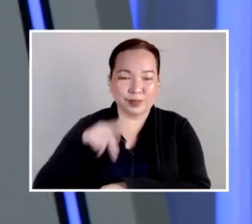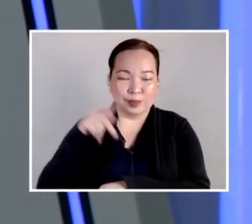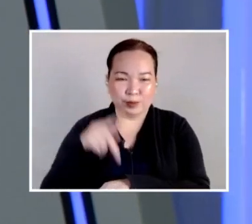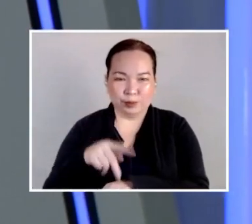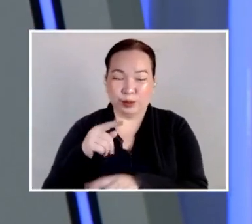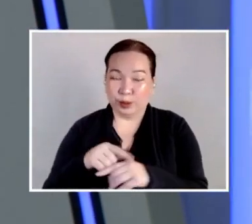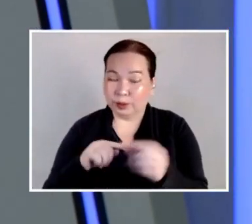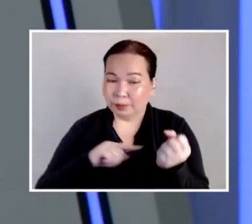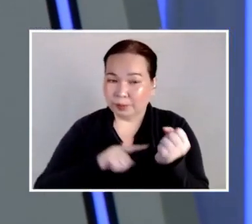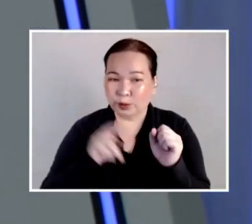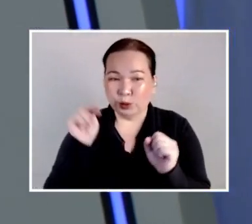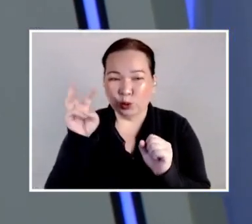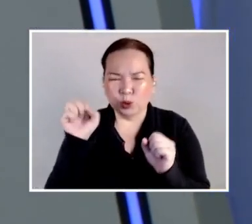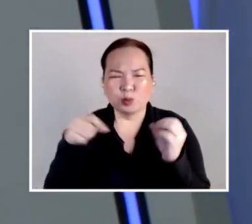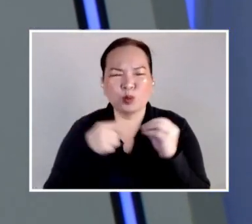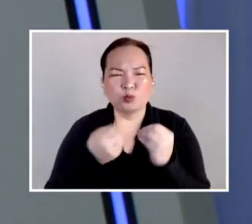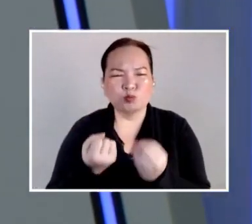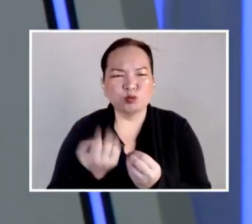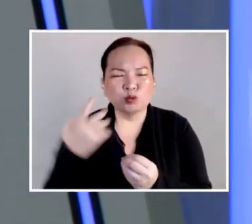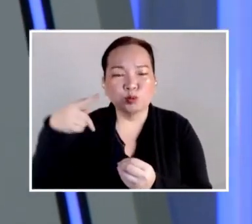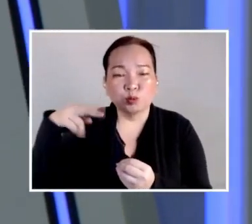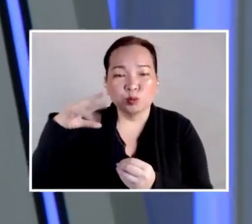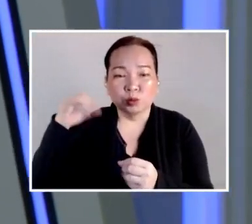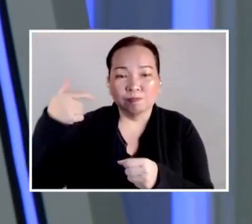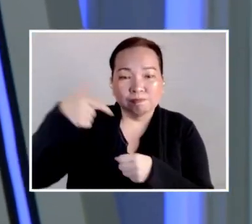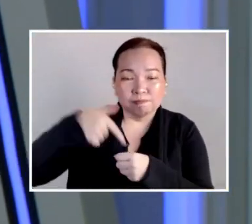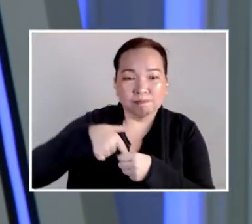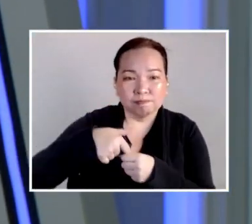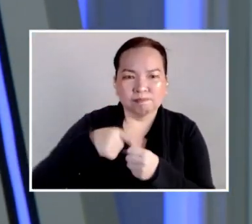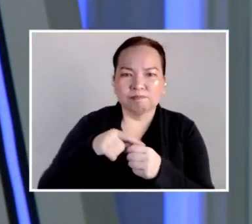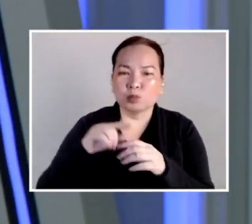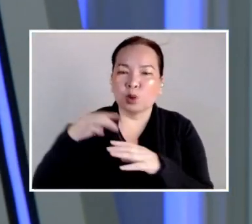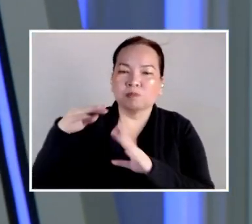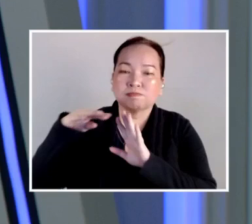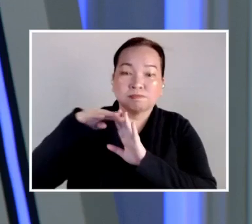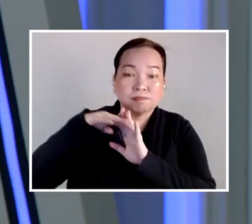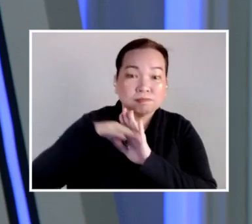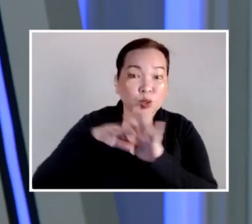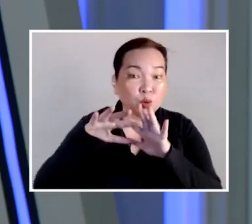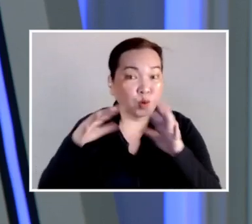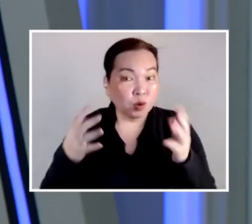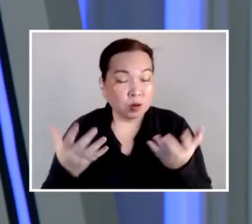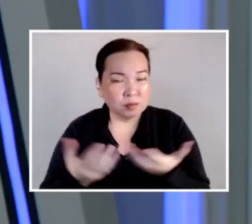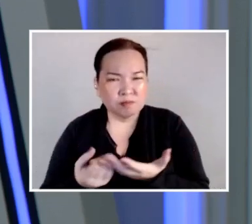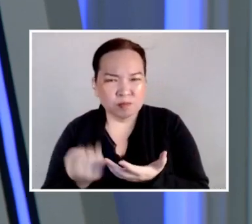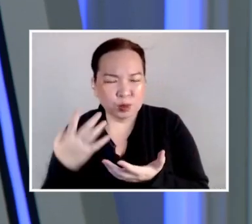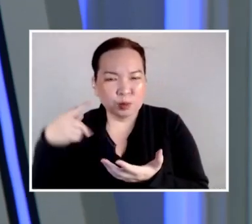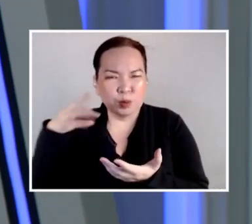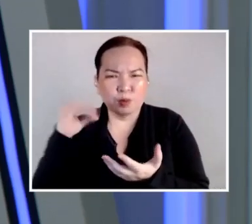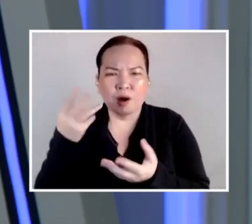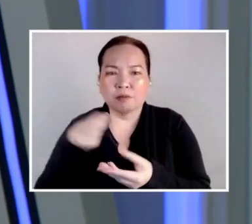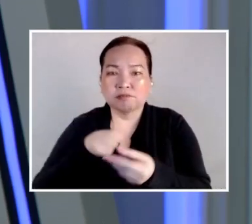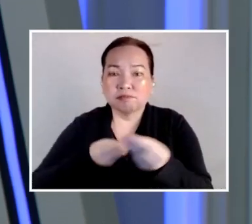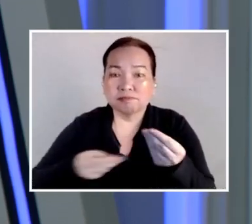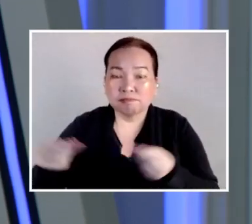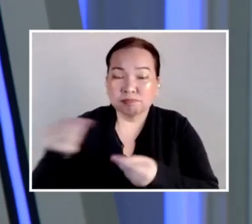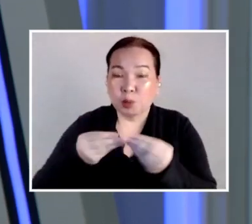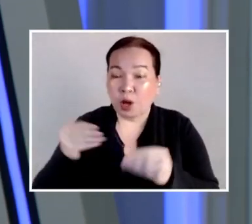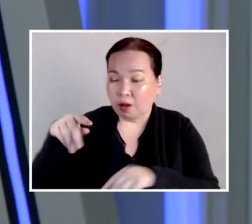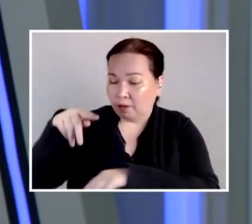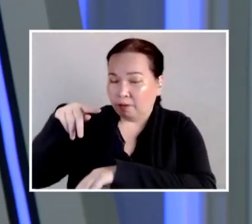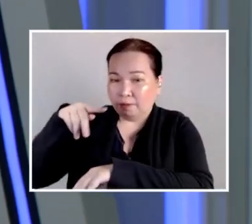na petrolyo sa unang araw ng trading sa world market, pero humina naman ang palitan ng piso kontra